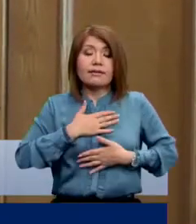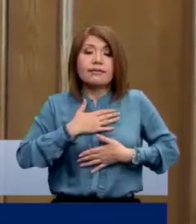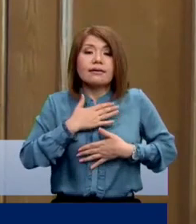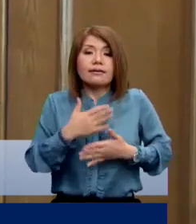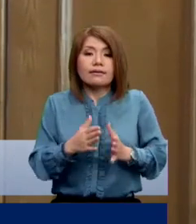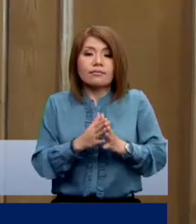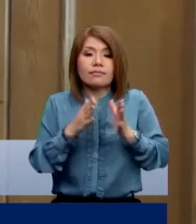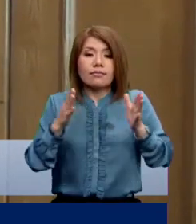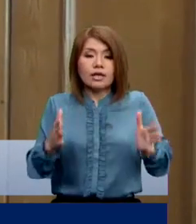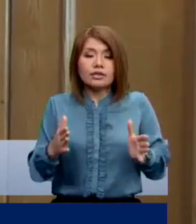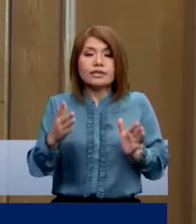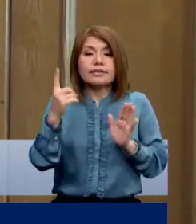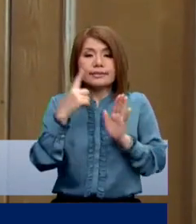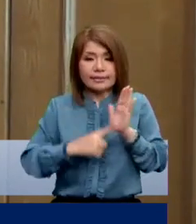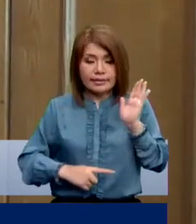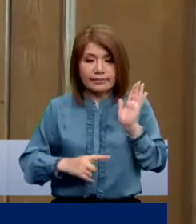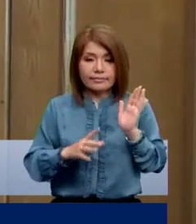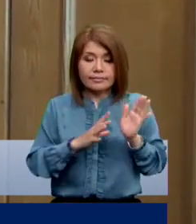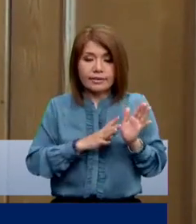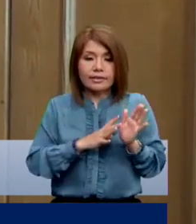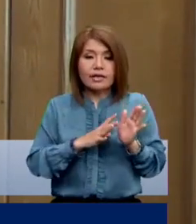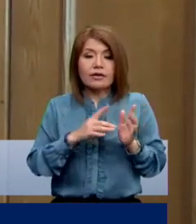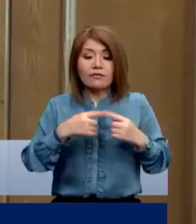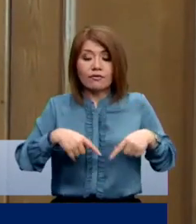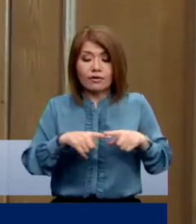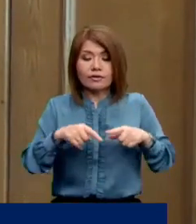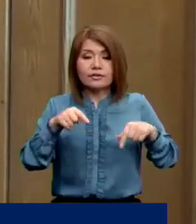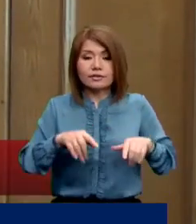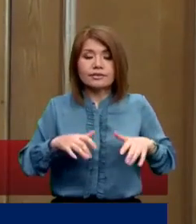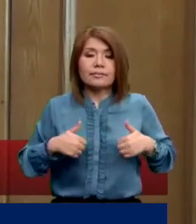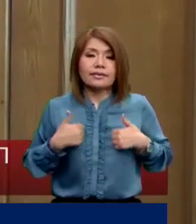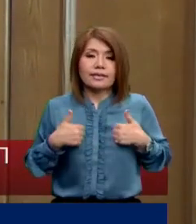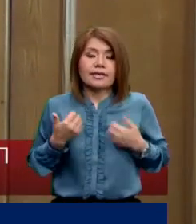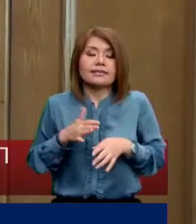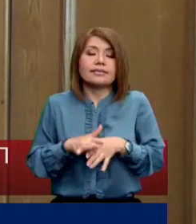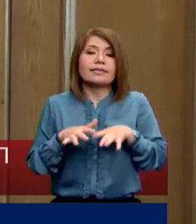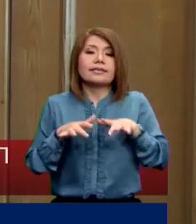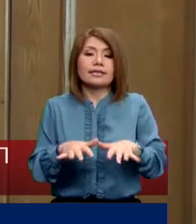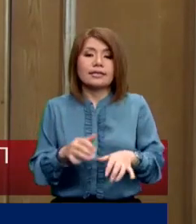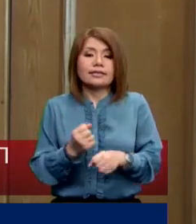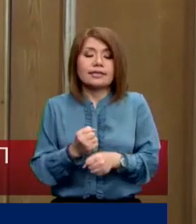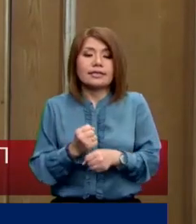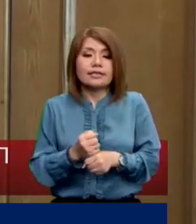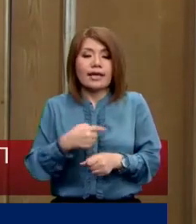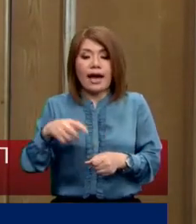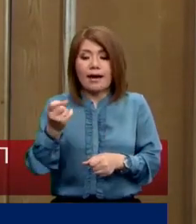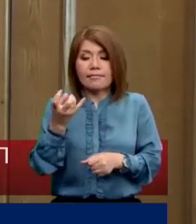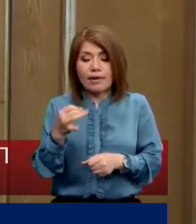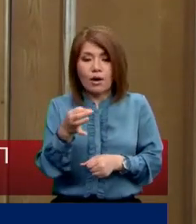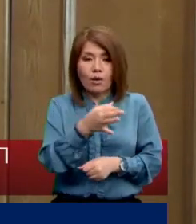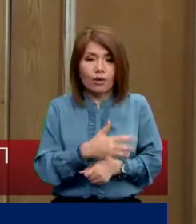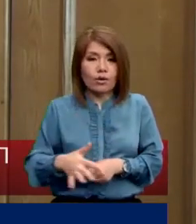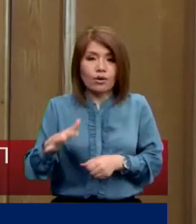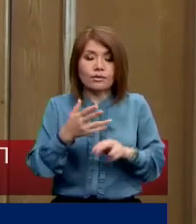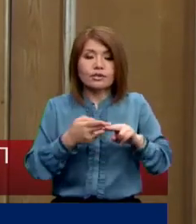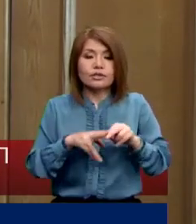сіздерге, былай сенім білдіргендеріңізге. Осы сенімді ақтауға мен тырысамын. Осы біздің Абай облысымызға жақсылық